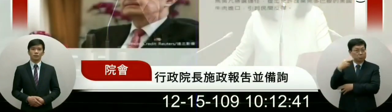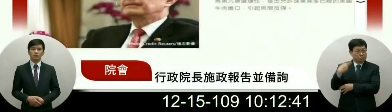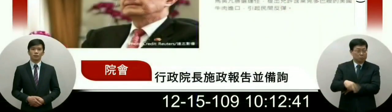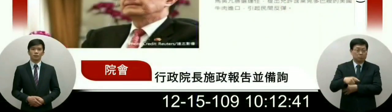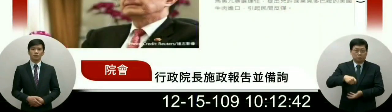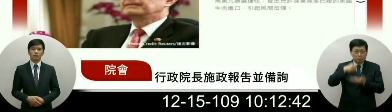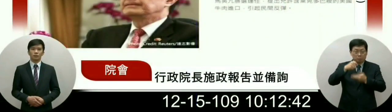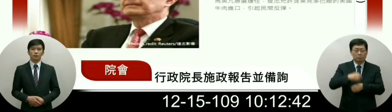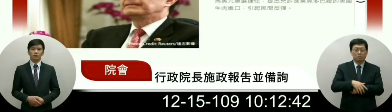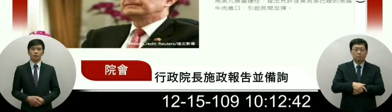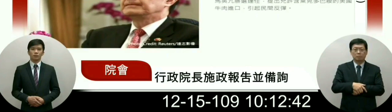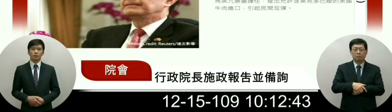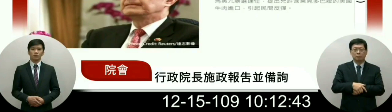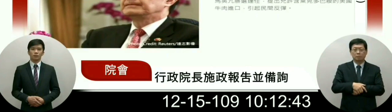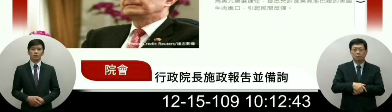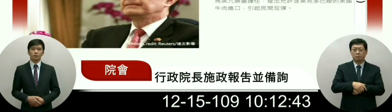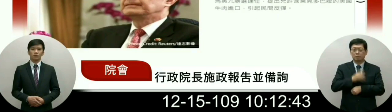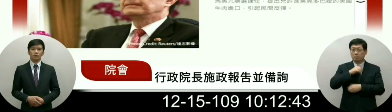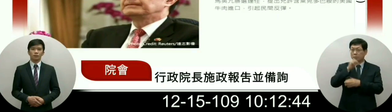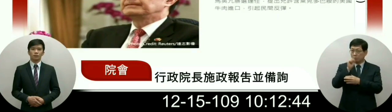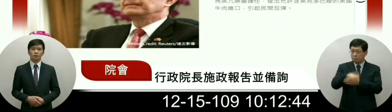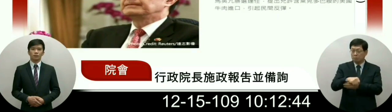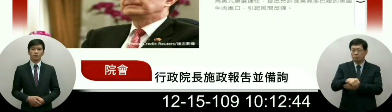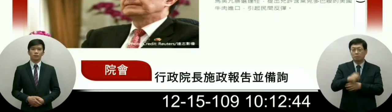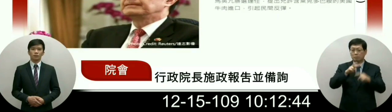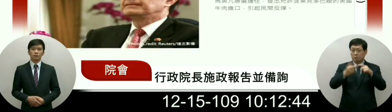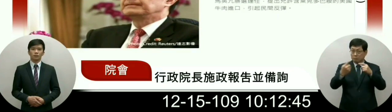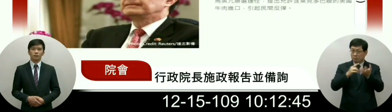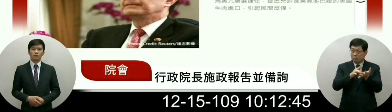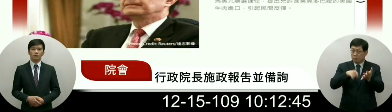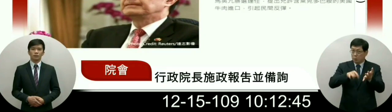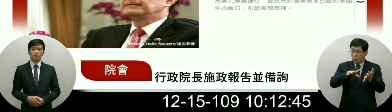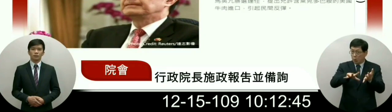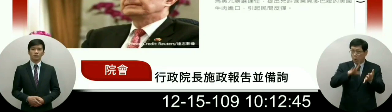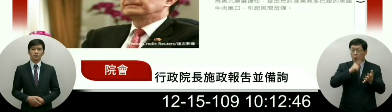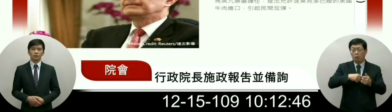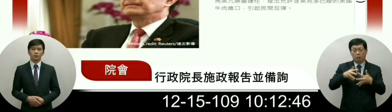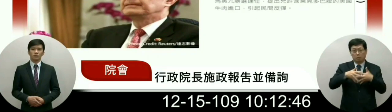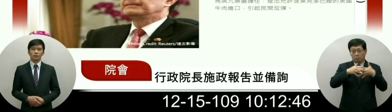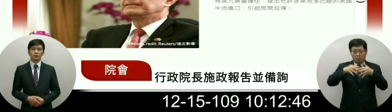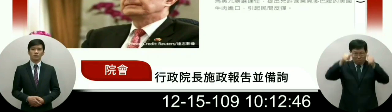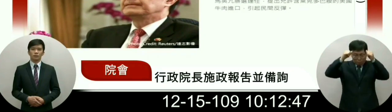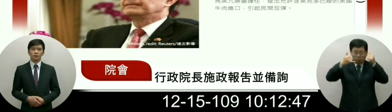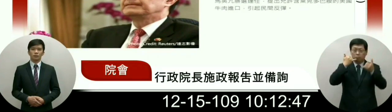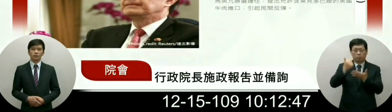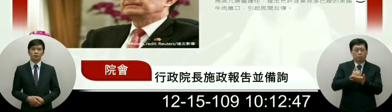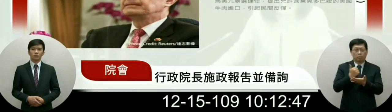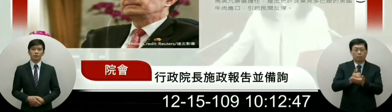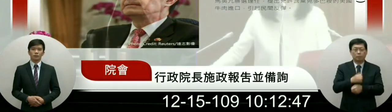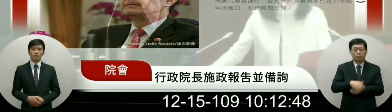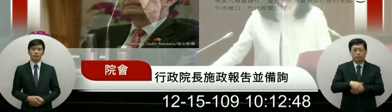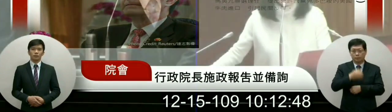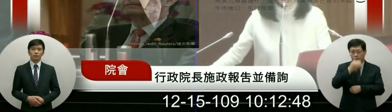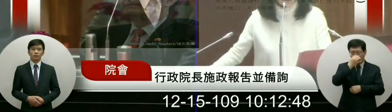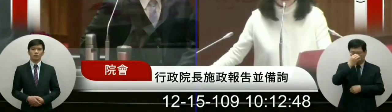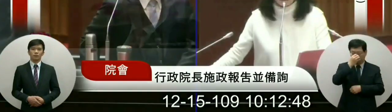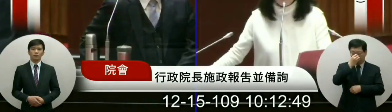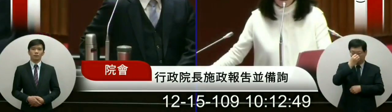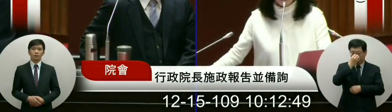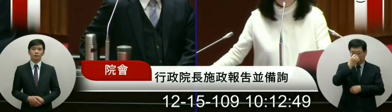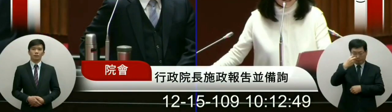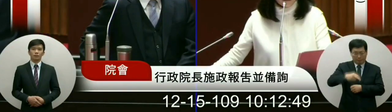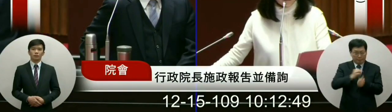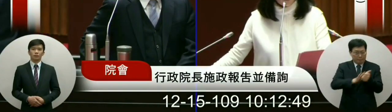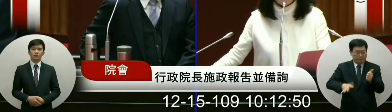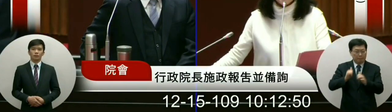一次提出政策，要允许含莱克多巴胺的美国牛肉进口，这一次又